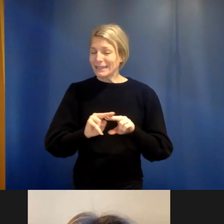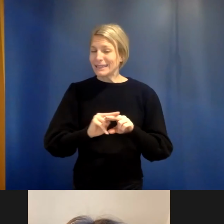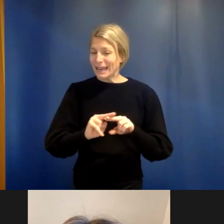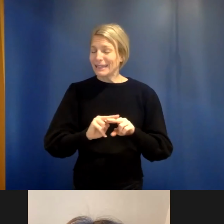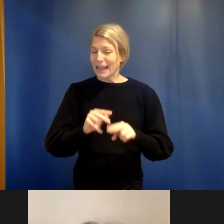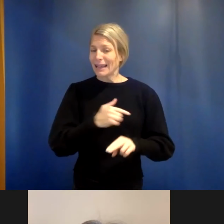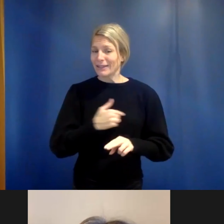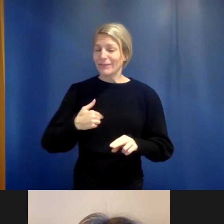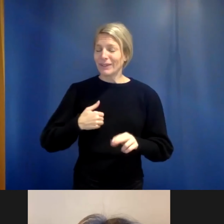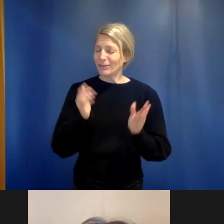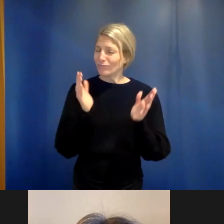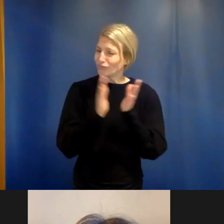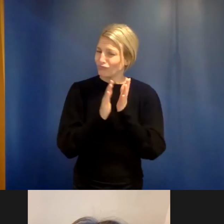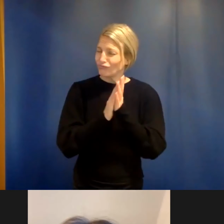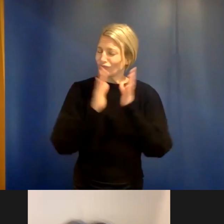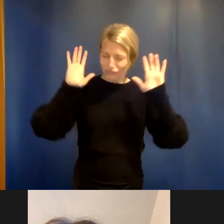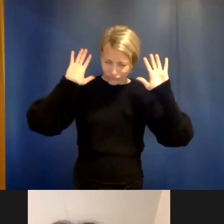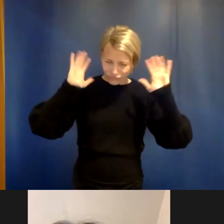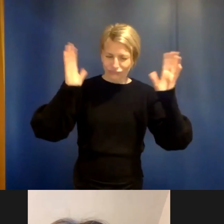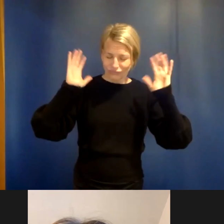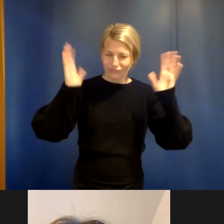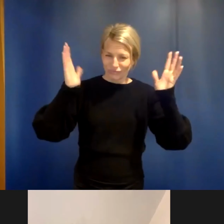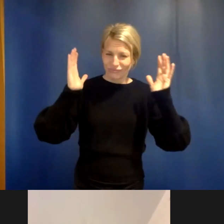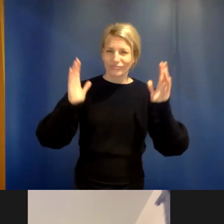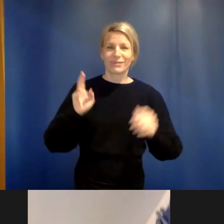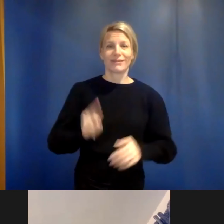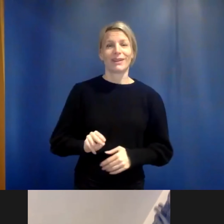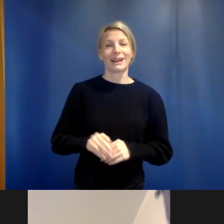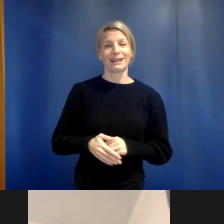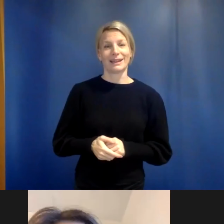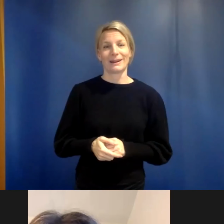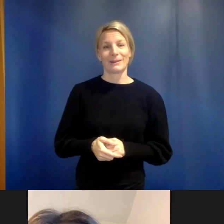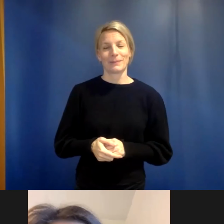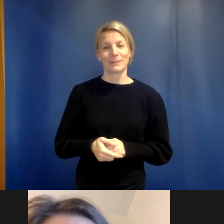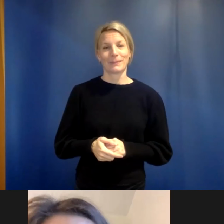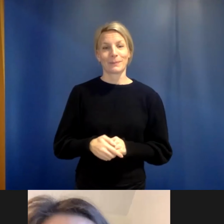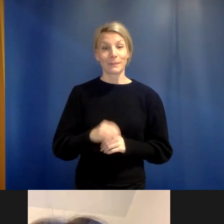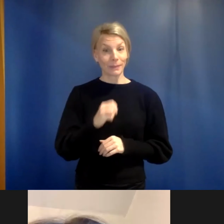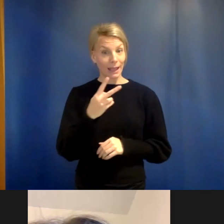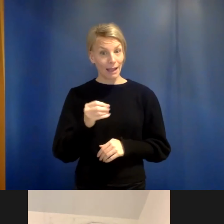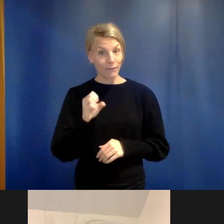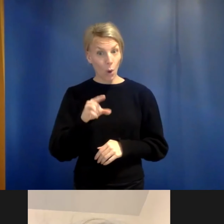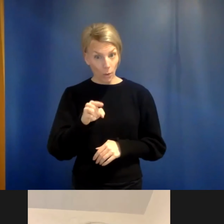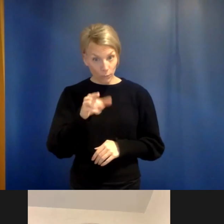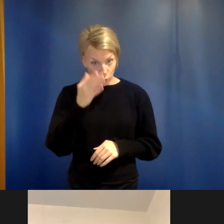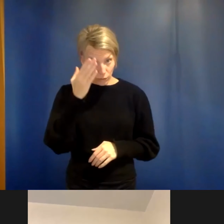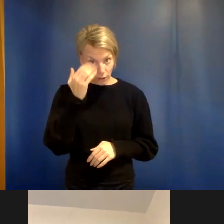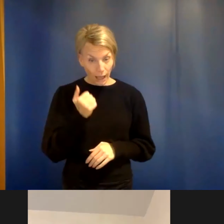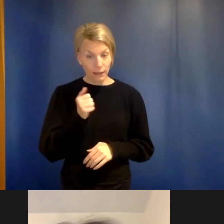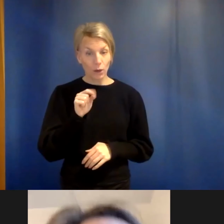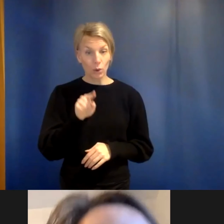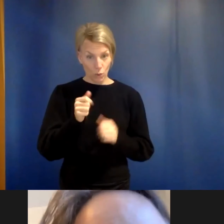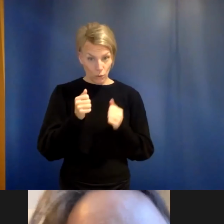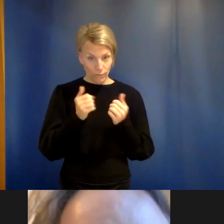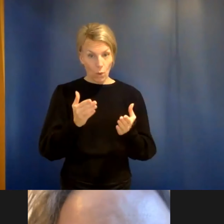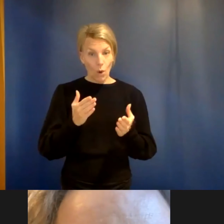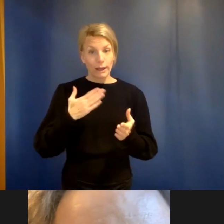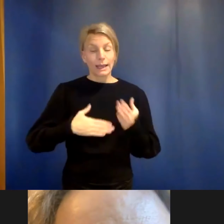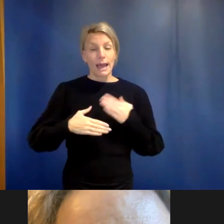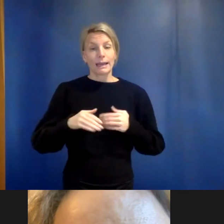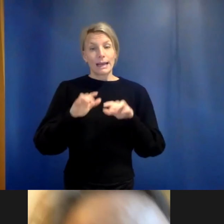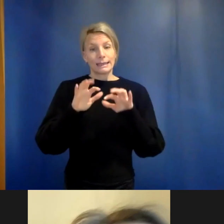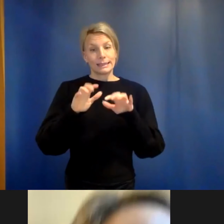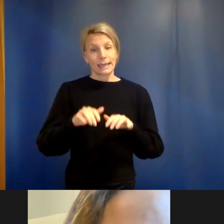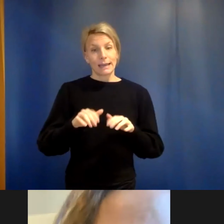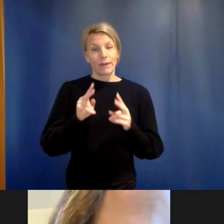applåd här. Och Eva, om du har möjlighet så får du gärna skriva kontaktuppgifterna